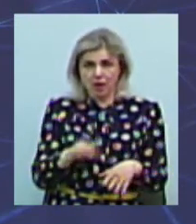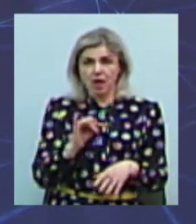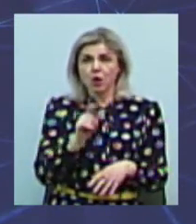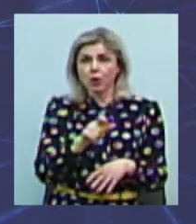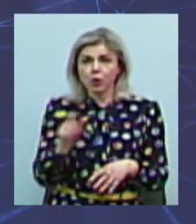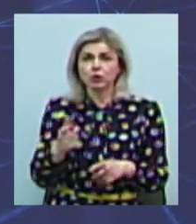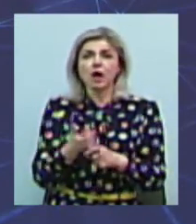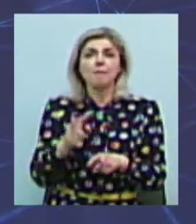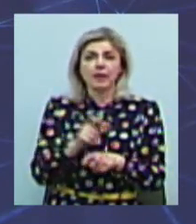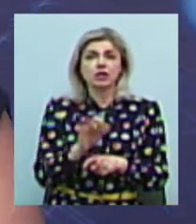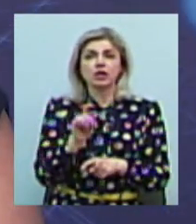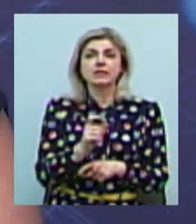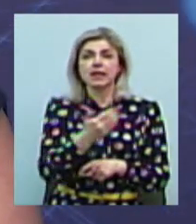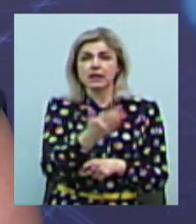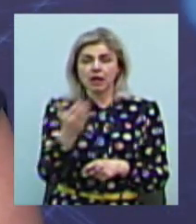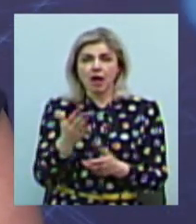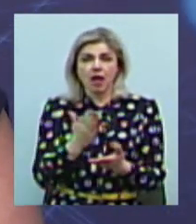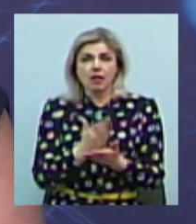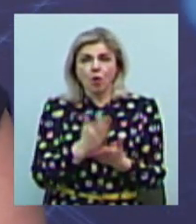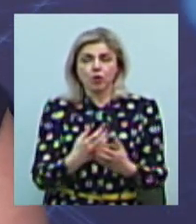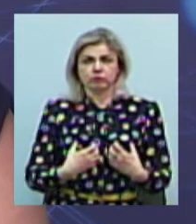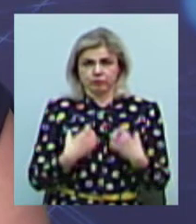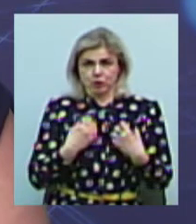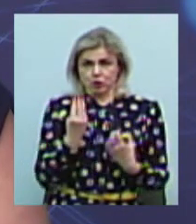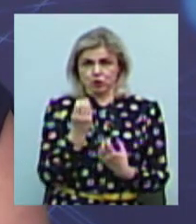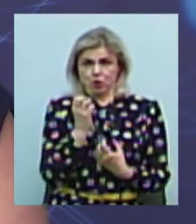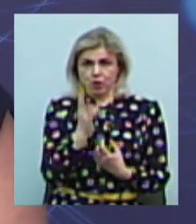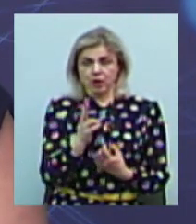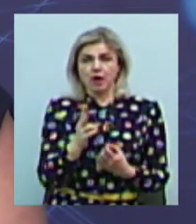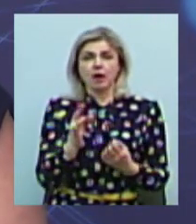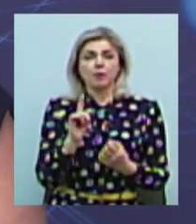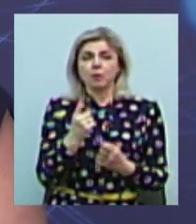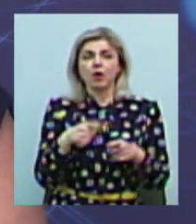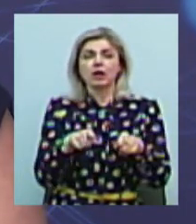них знаходилися у шоці, тому що так.